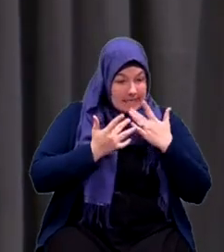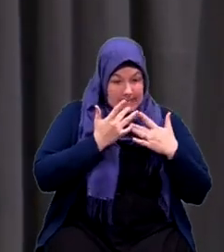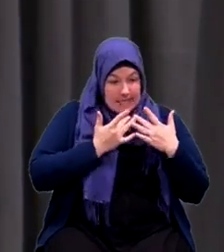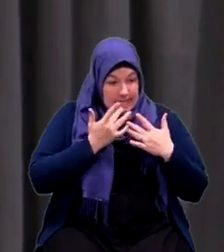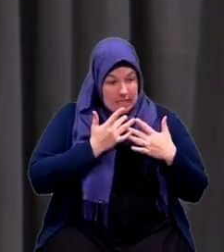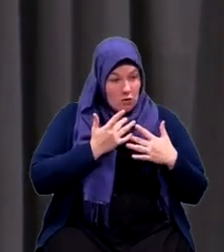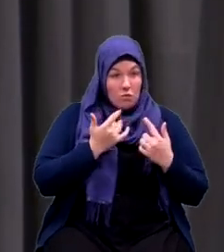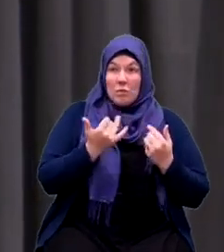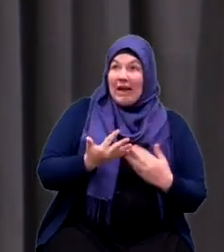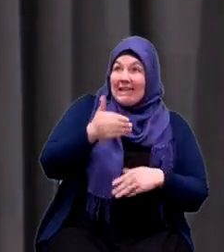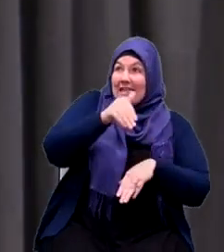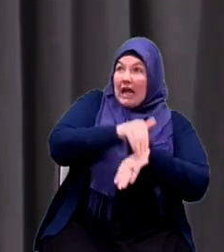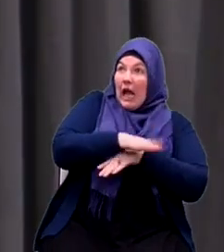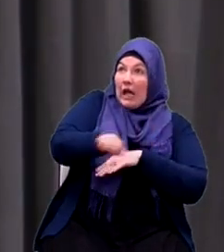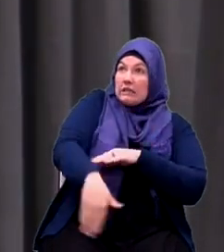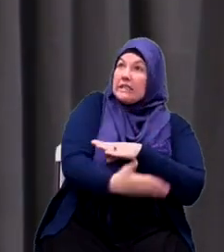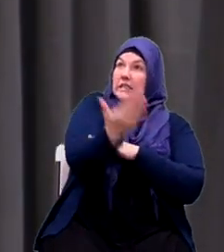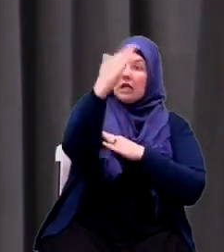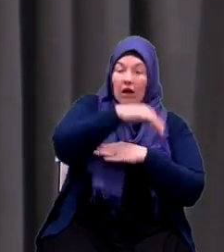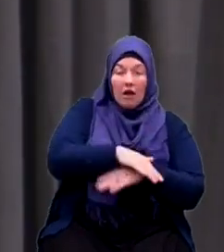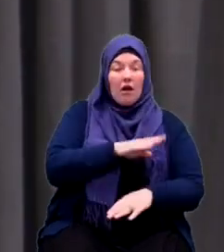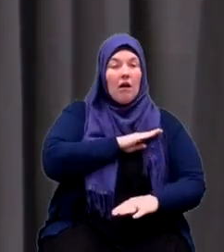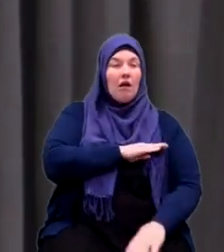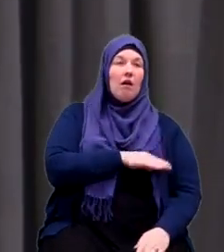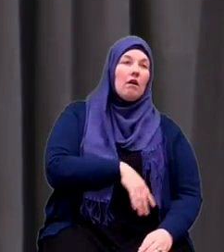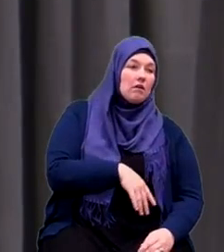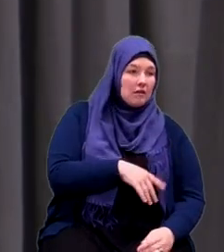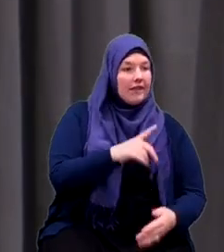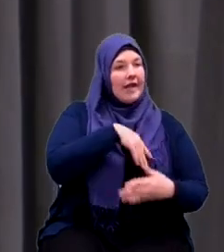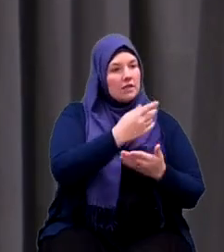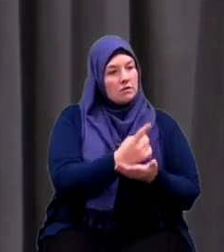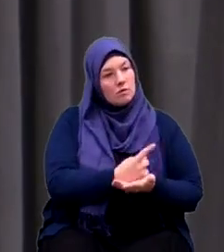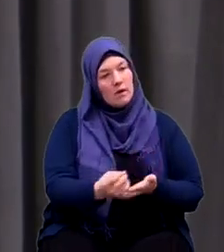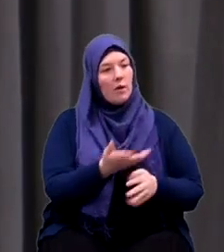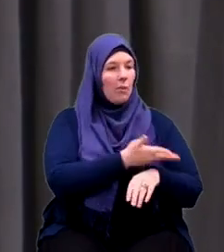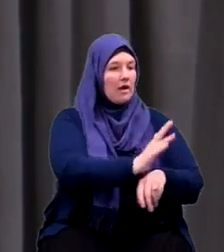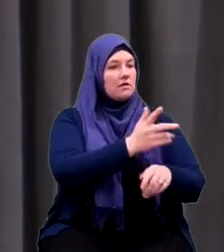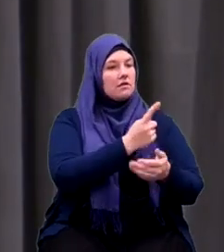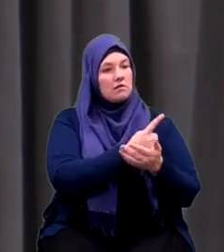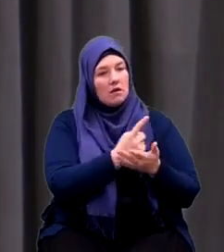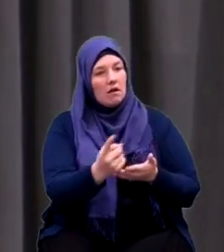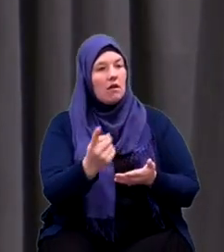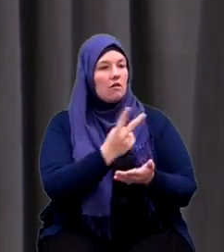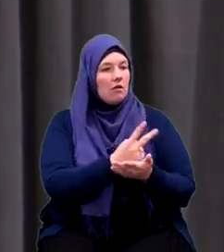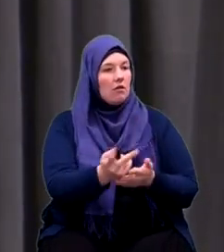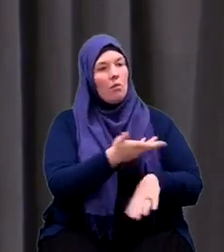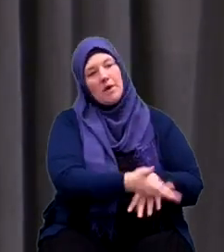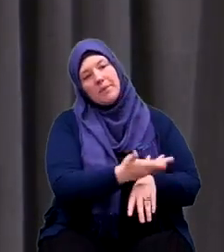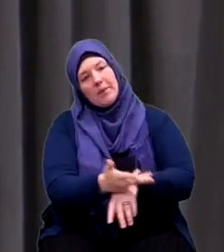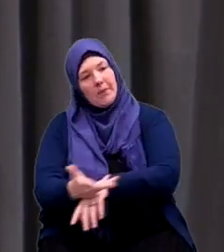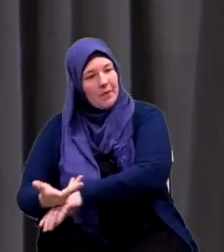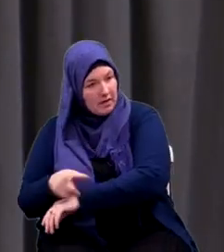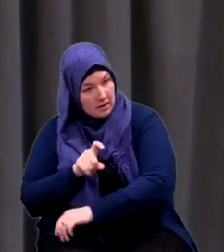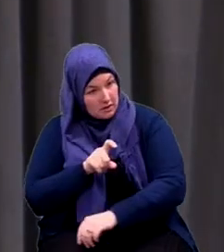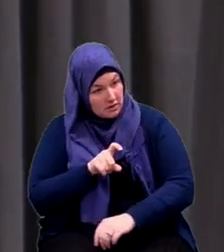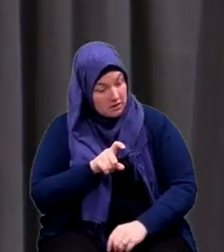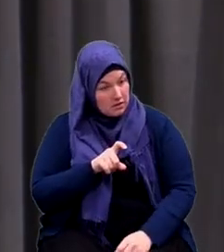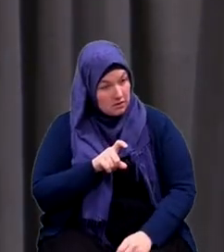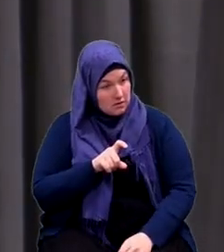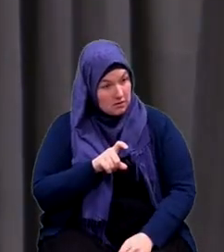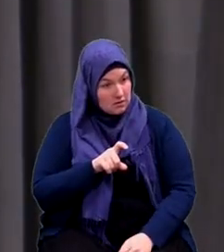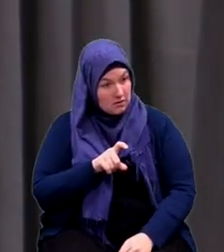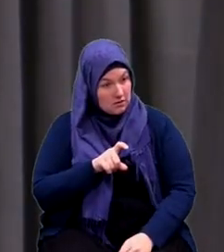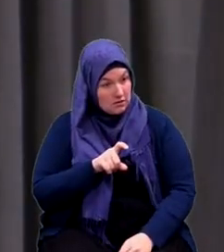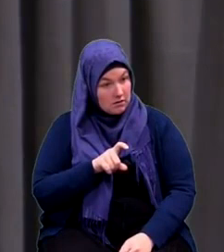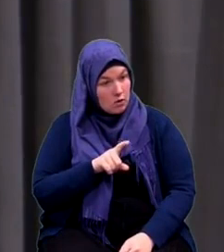for the night to come, waiting for the day to come, and the next week, and the next month, and the next year? عن عمره